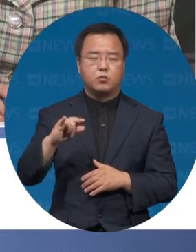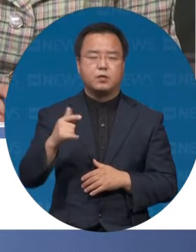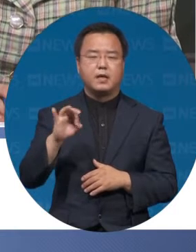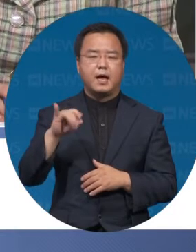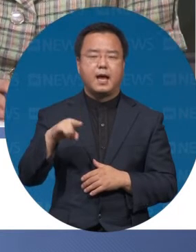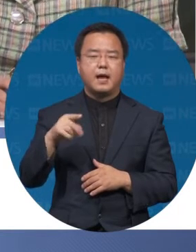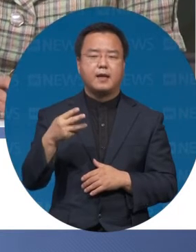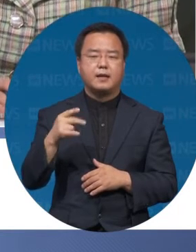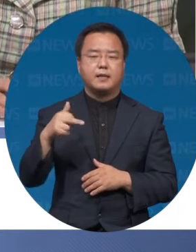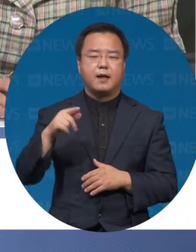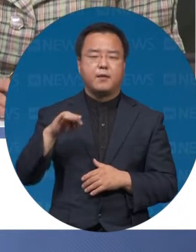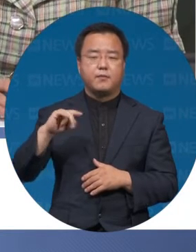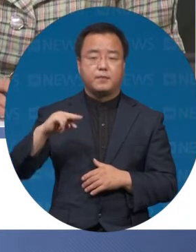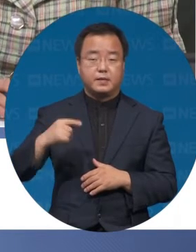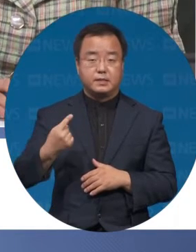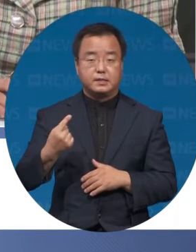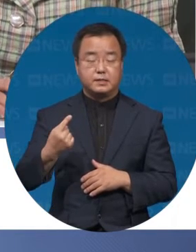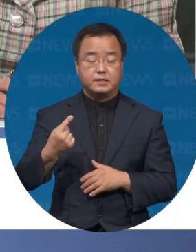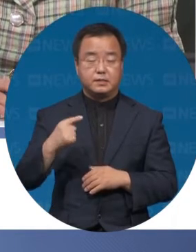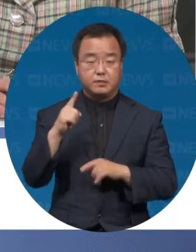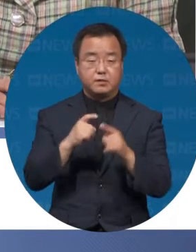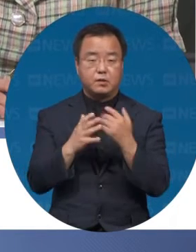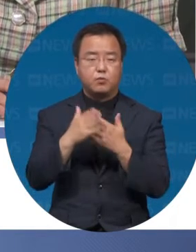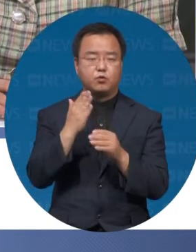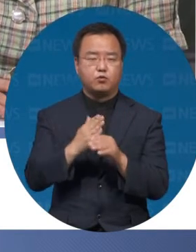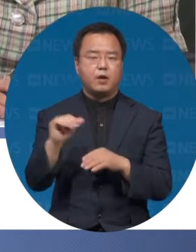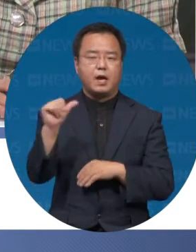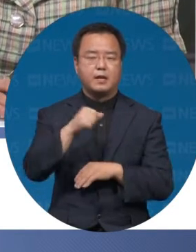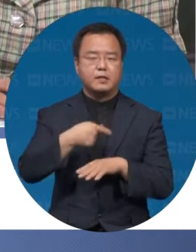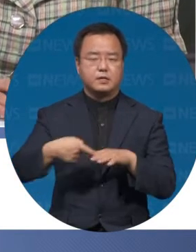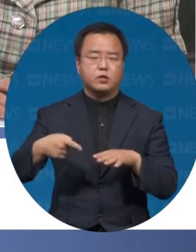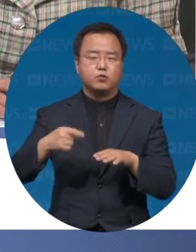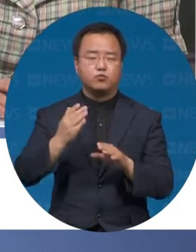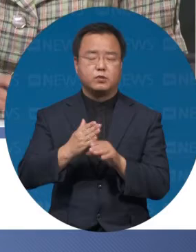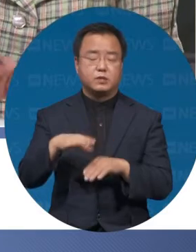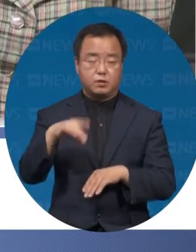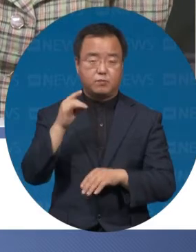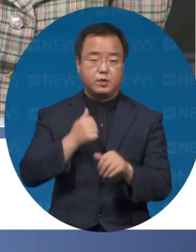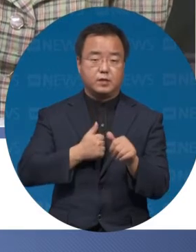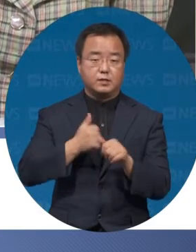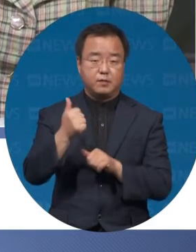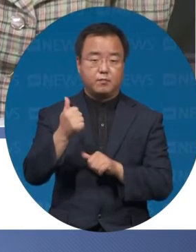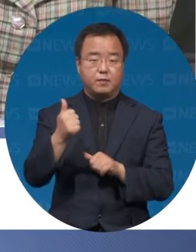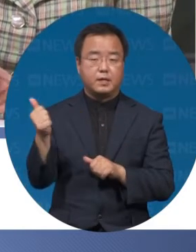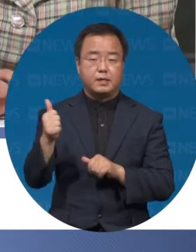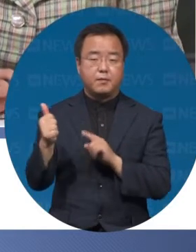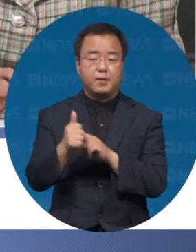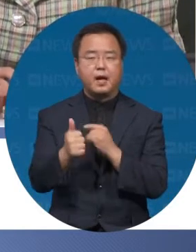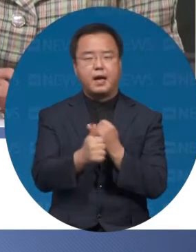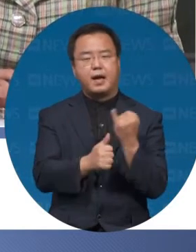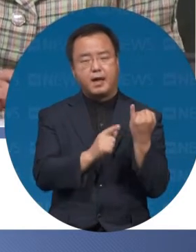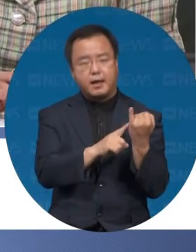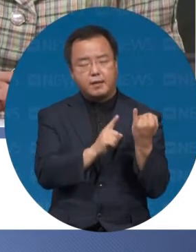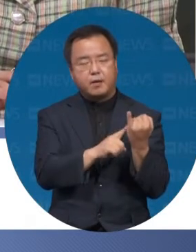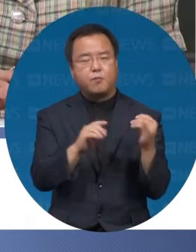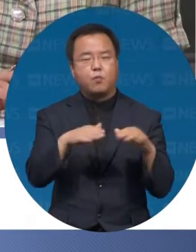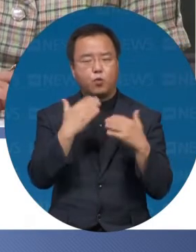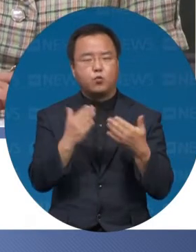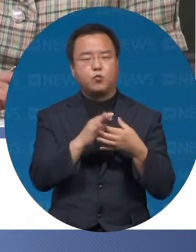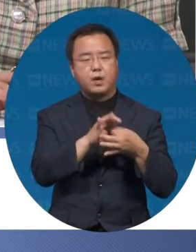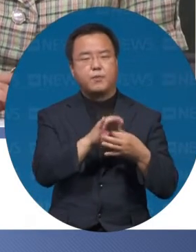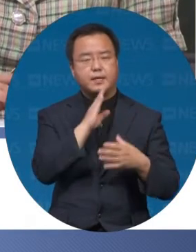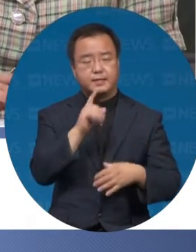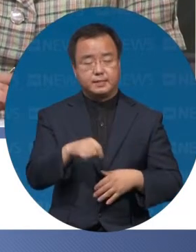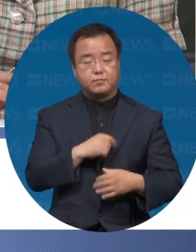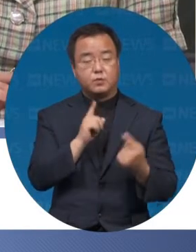성악 부분에서 아시아계 최초로 우승을 했습니다. 테너 최원희는 아내를 모든 관계를 진심으로 대하는 사람,